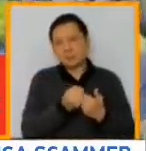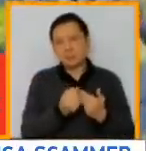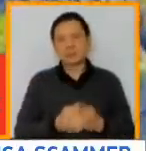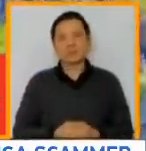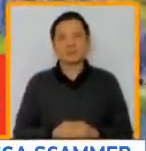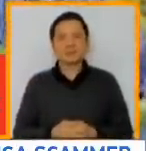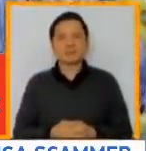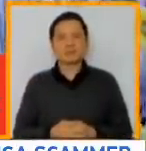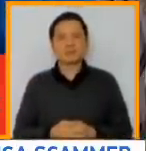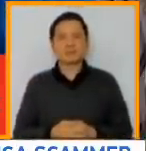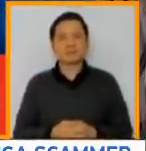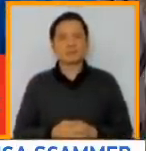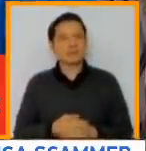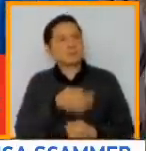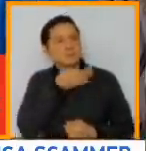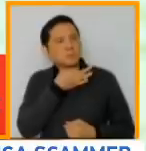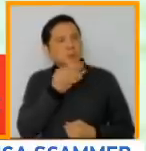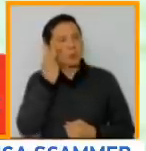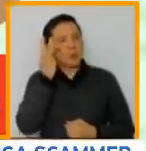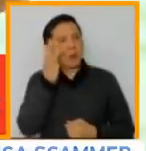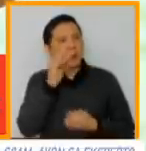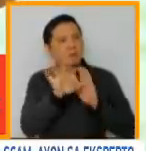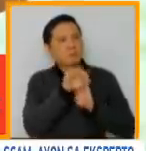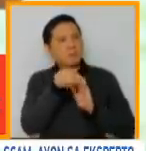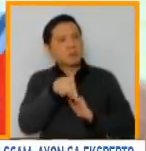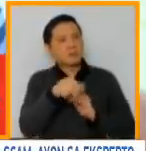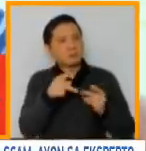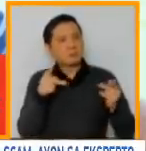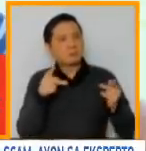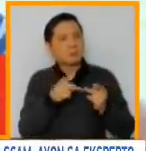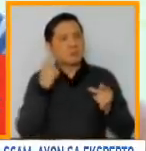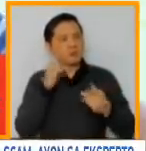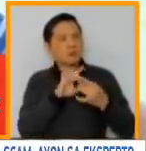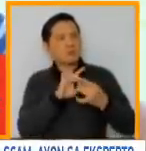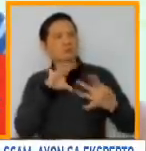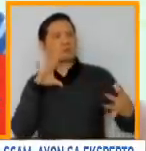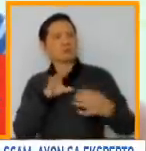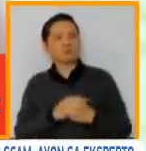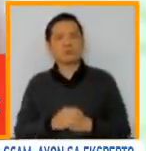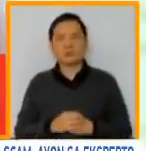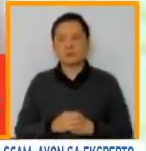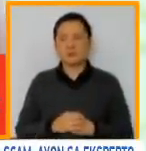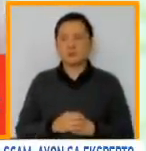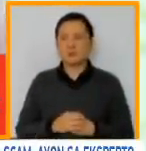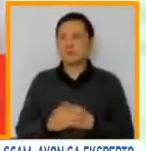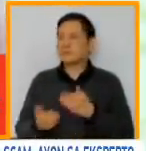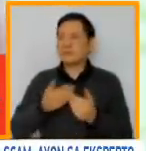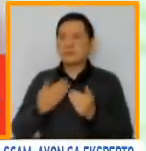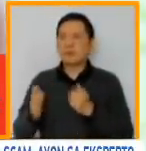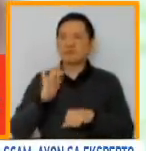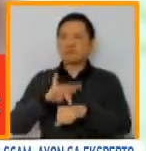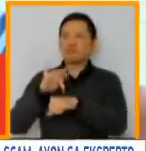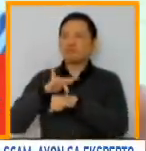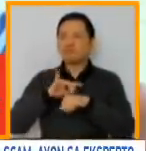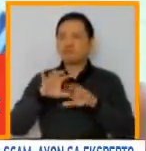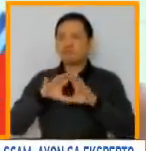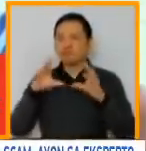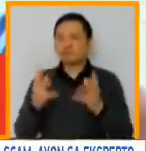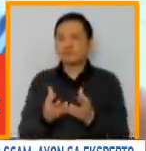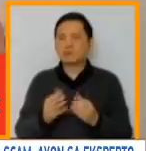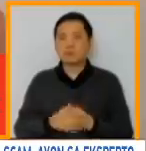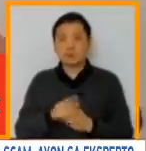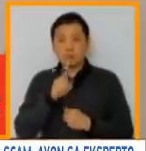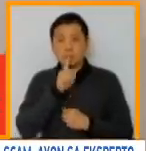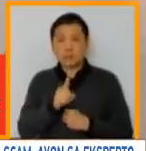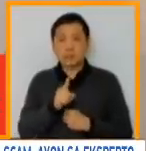lugar para mag-break muna from it all? Kahit sabihin mong kung saan dako ng mundo ka nakakarating, nandito lang pala, oh, isang lipad lang yung